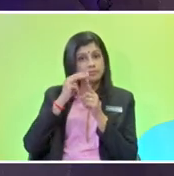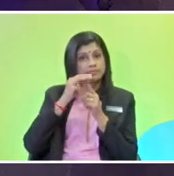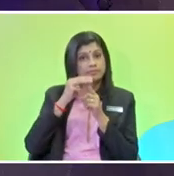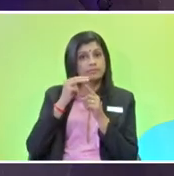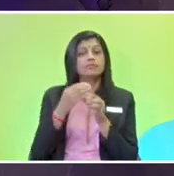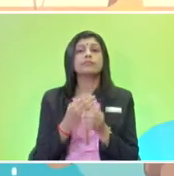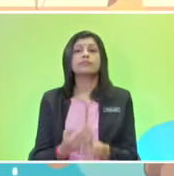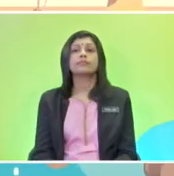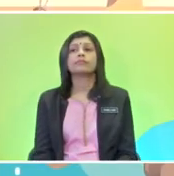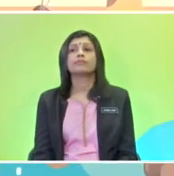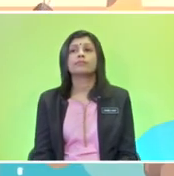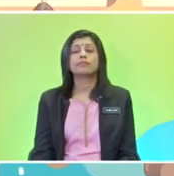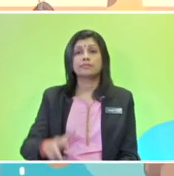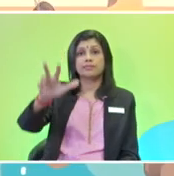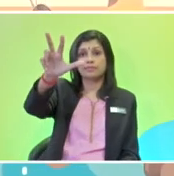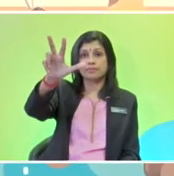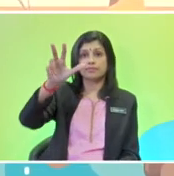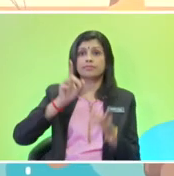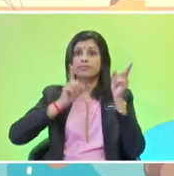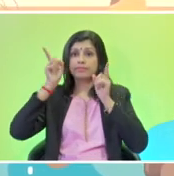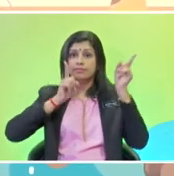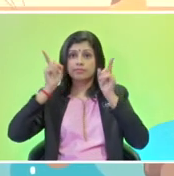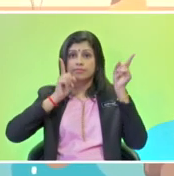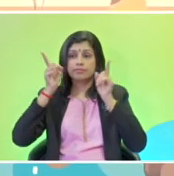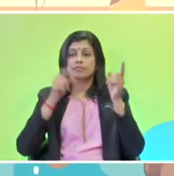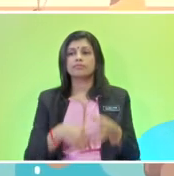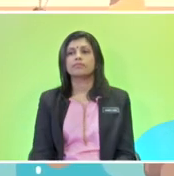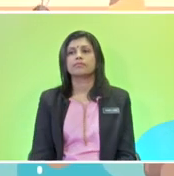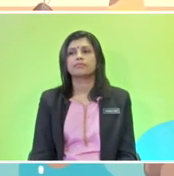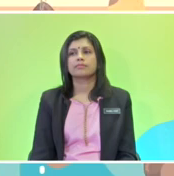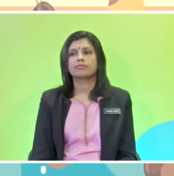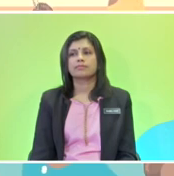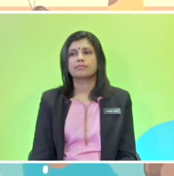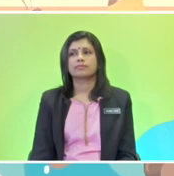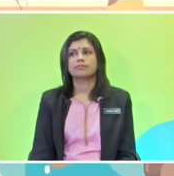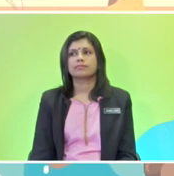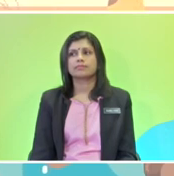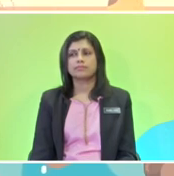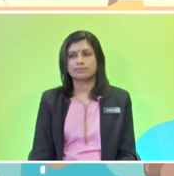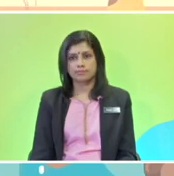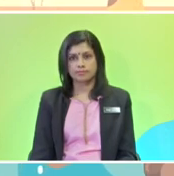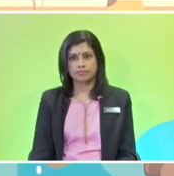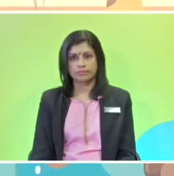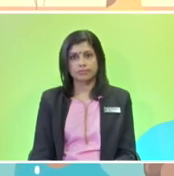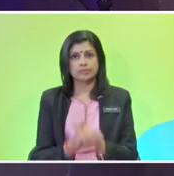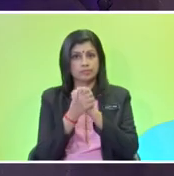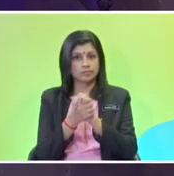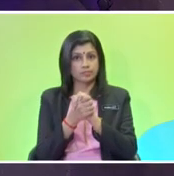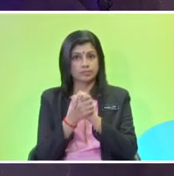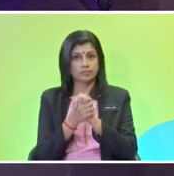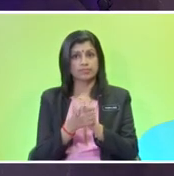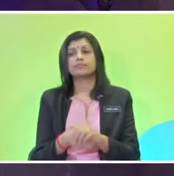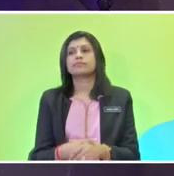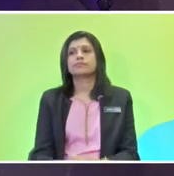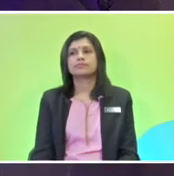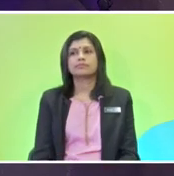mereka. Tiga bintang juga. Tiga bintang juga. Okey, baiklah. Tahniah semua. Tahniah semua. Mungkin selepas ni adik-adik boleh